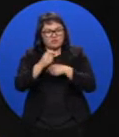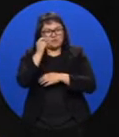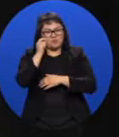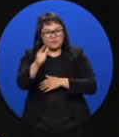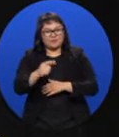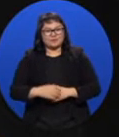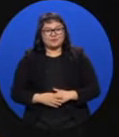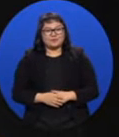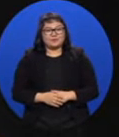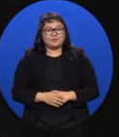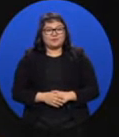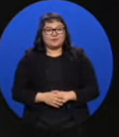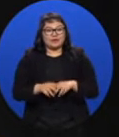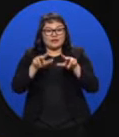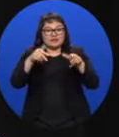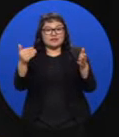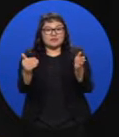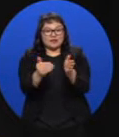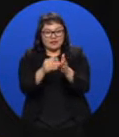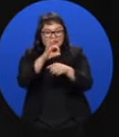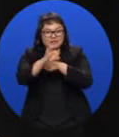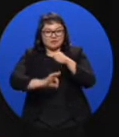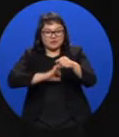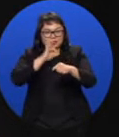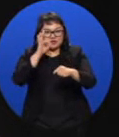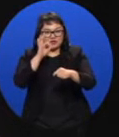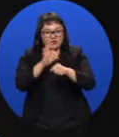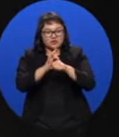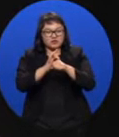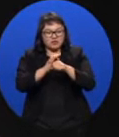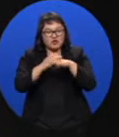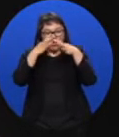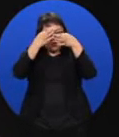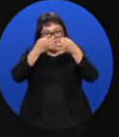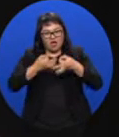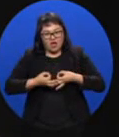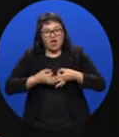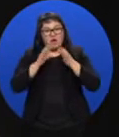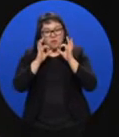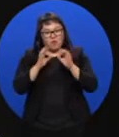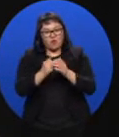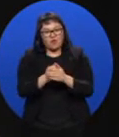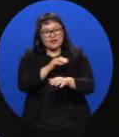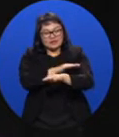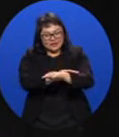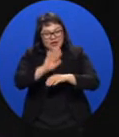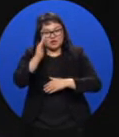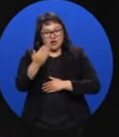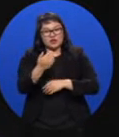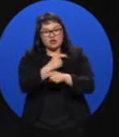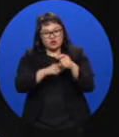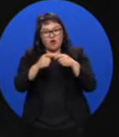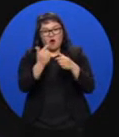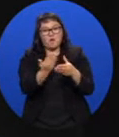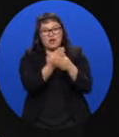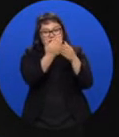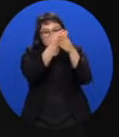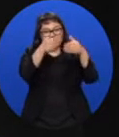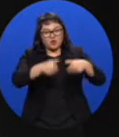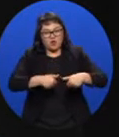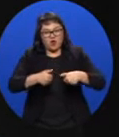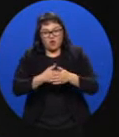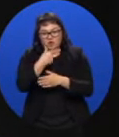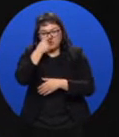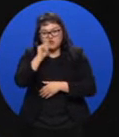같습니다. 지금까지 10년을 뒤돌아보고 우리가 잘 된 점들은 더욱 좀 발전시켜 나가되 좀 안